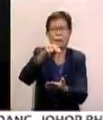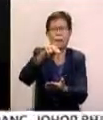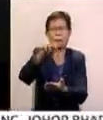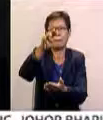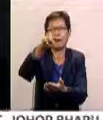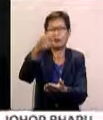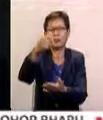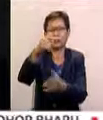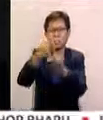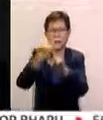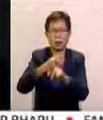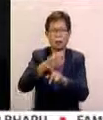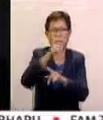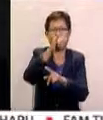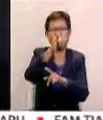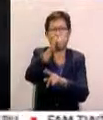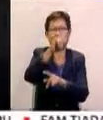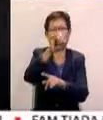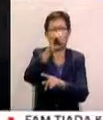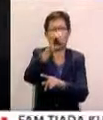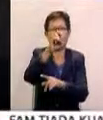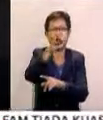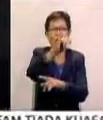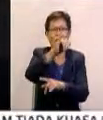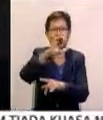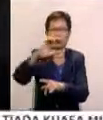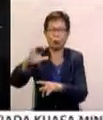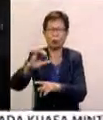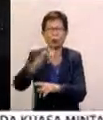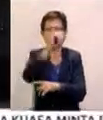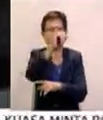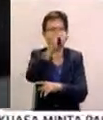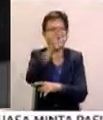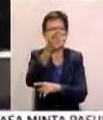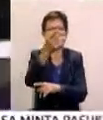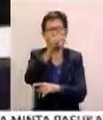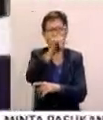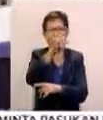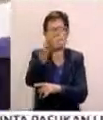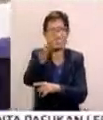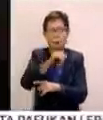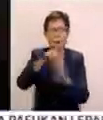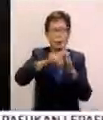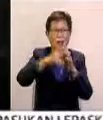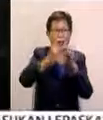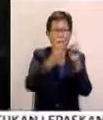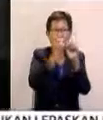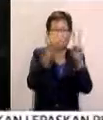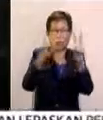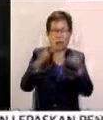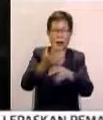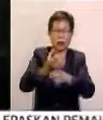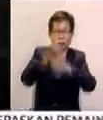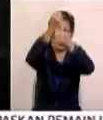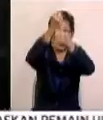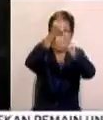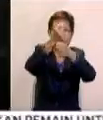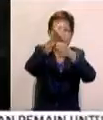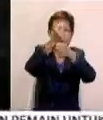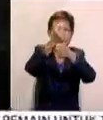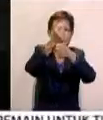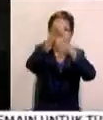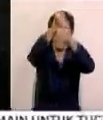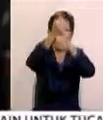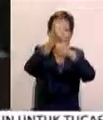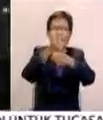Nguesan dari Ivory Coast. UiTM membuka tirai musim 2019 dengan mencatat kemenangan ke atas PDRM